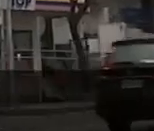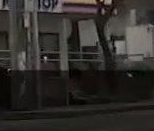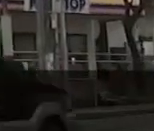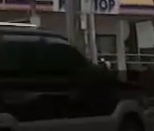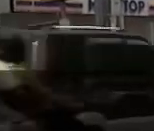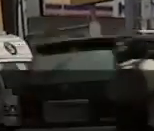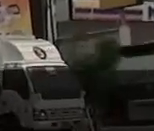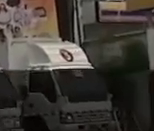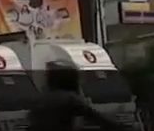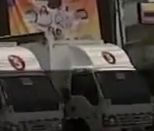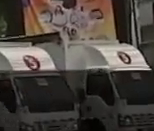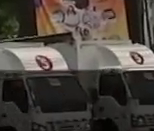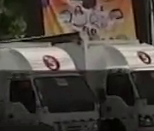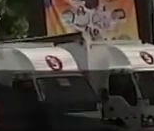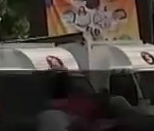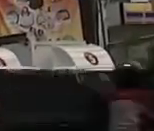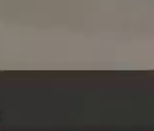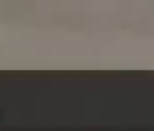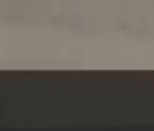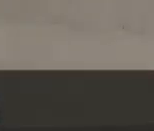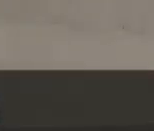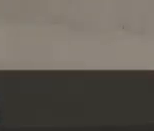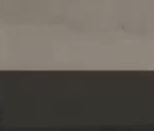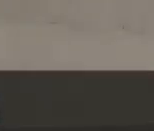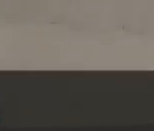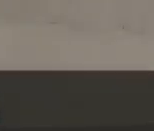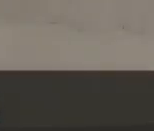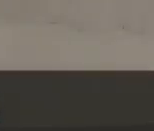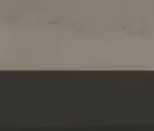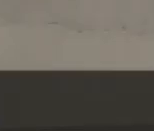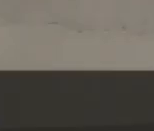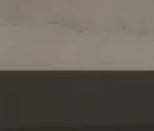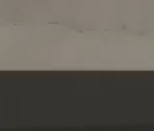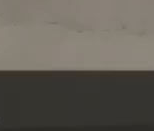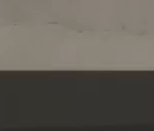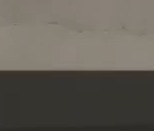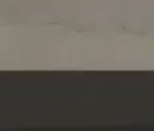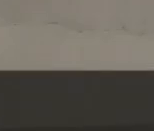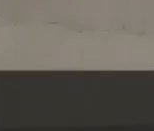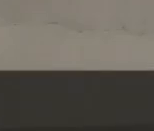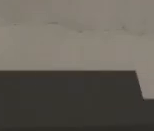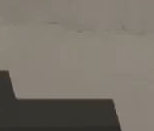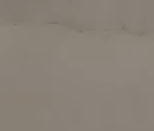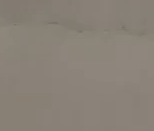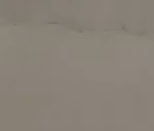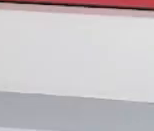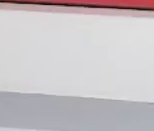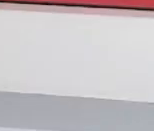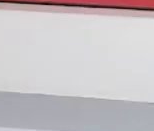prangkisa ng TV5, ang pagpasok nito sa kasunduan kasama ang ABS-CBN. John Consulta, GMA